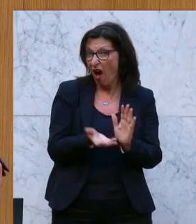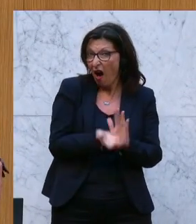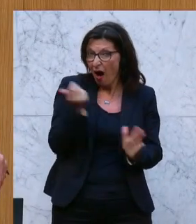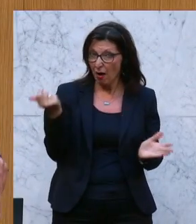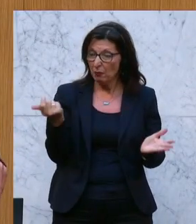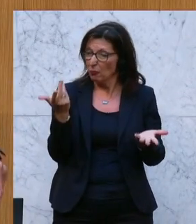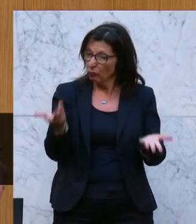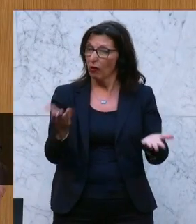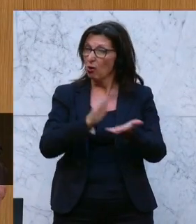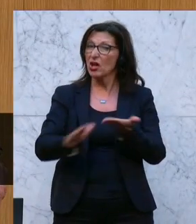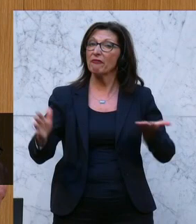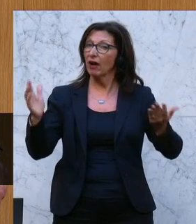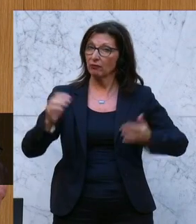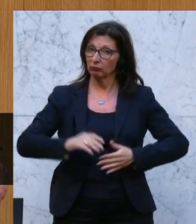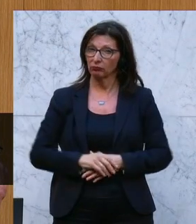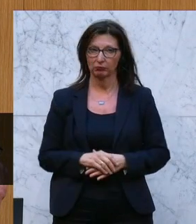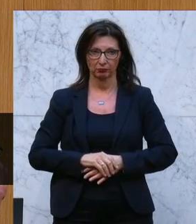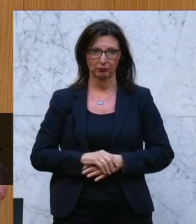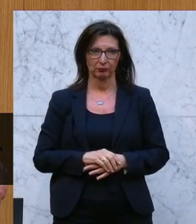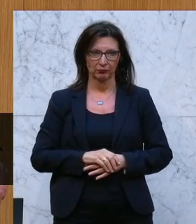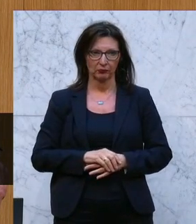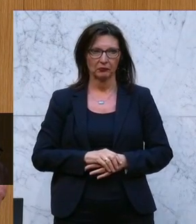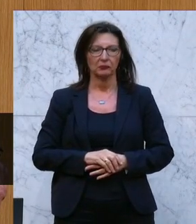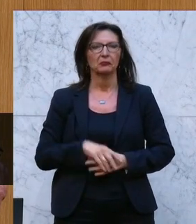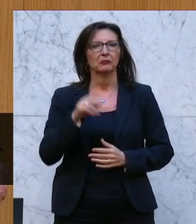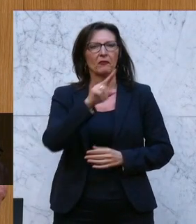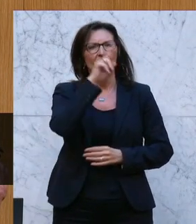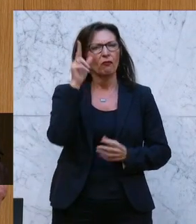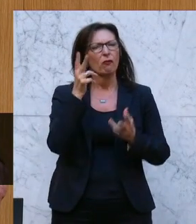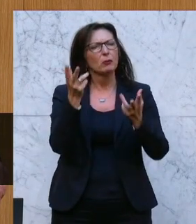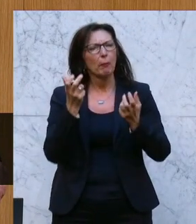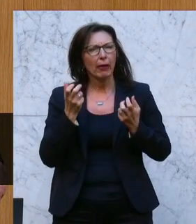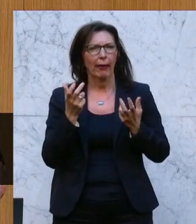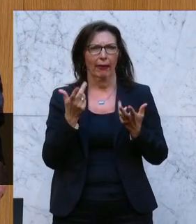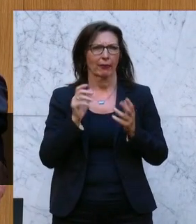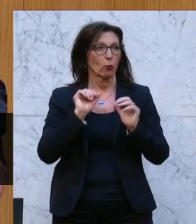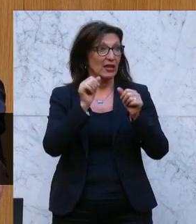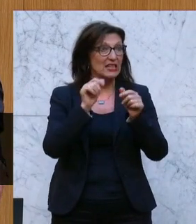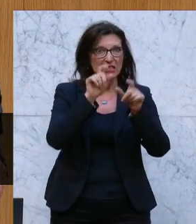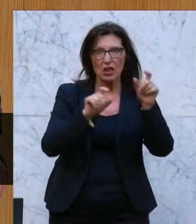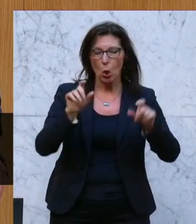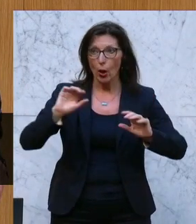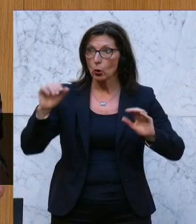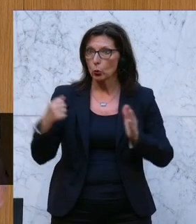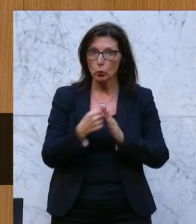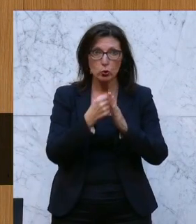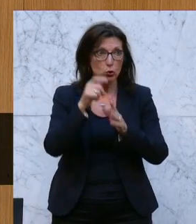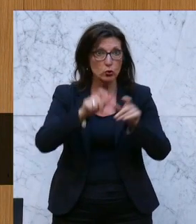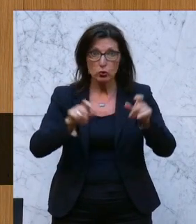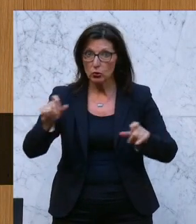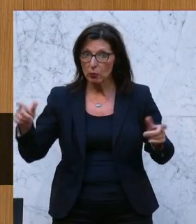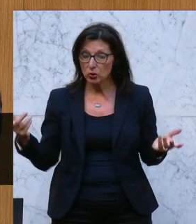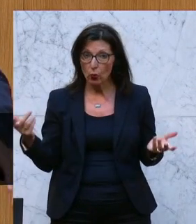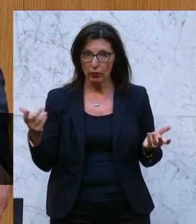Rechnung, meine sehr geehrten Damen und Herren. Und das Volksbegehren und den Initiatoren und den Unterstützern kann man nur Dank aussprechen,